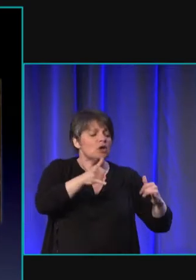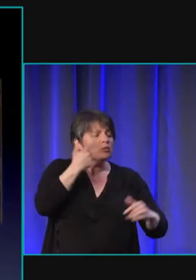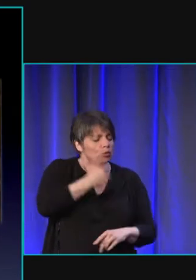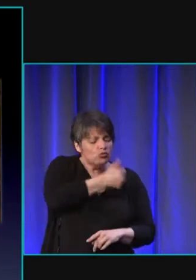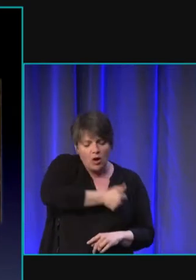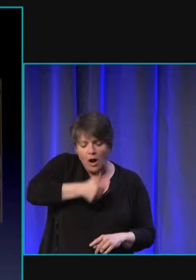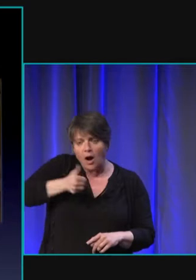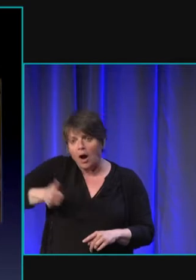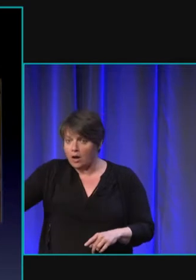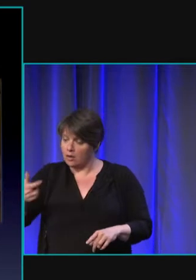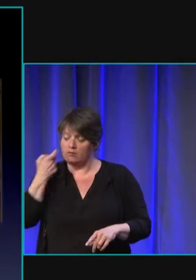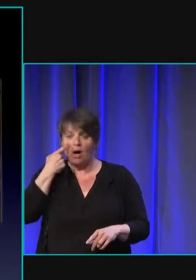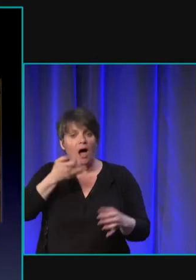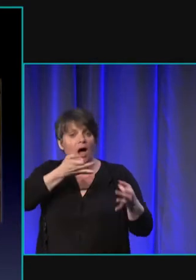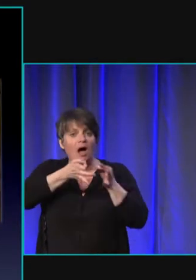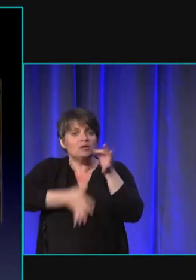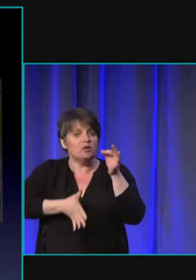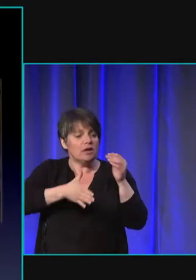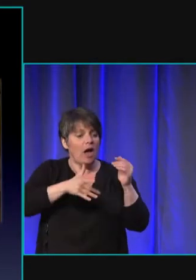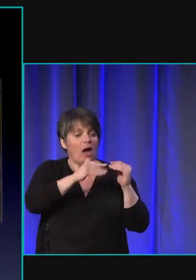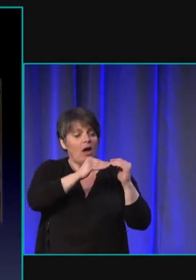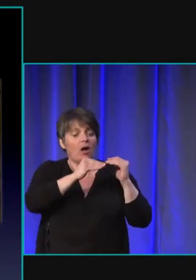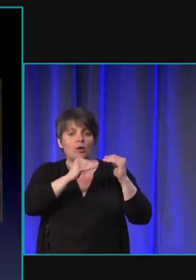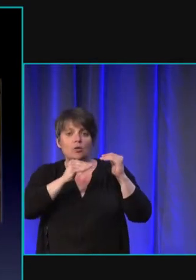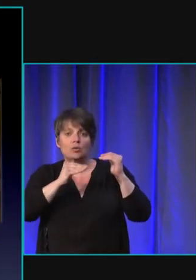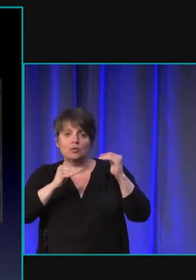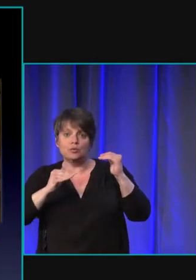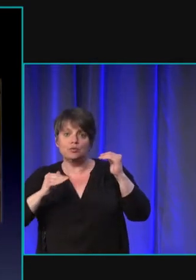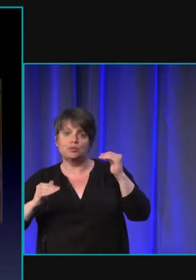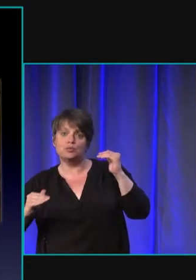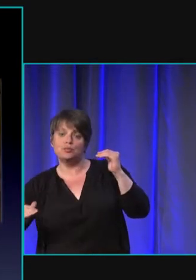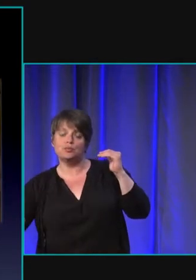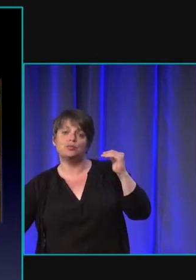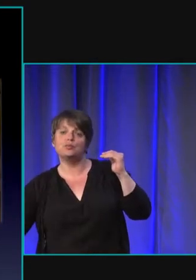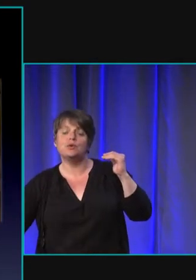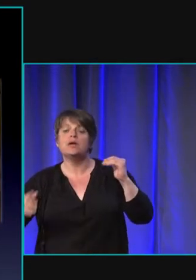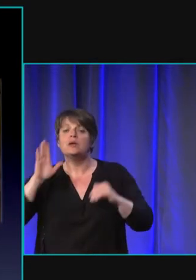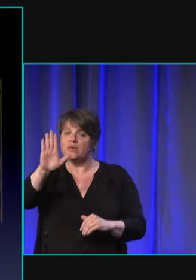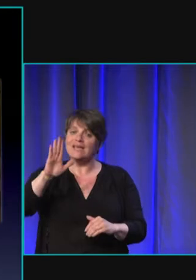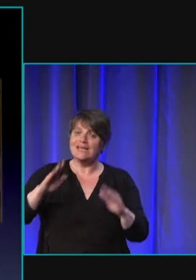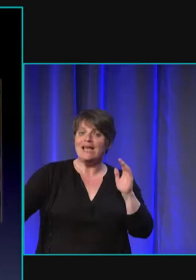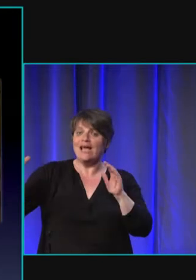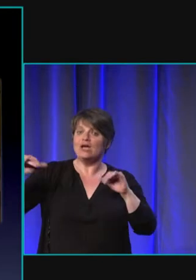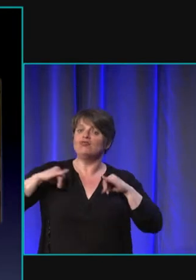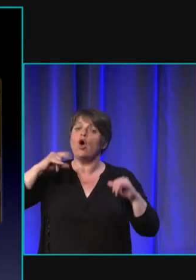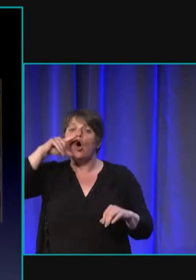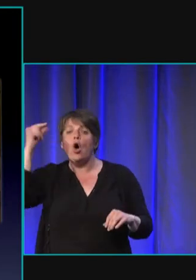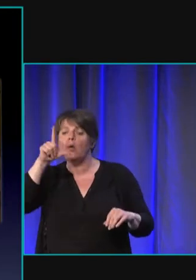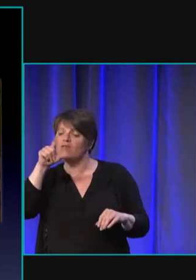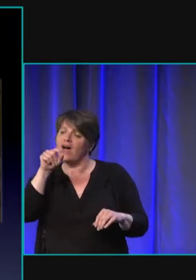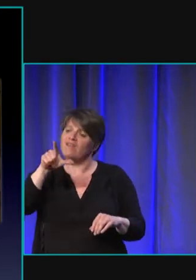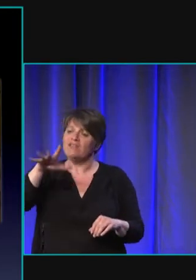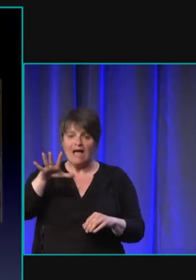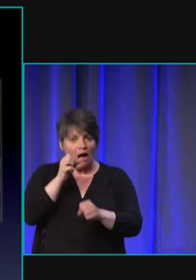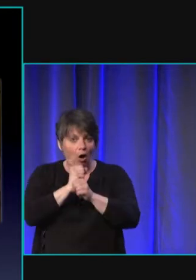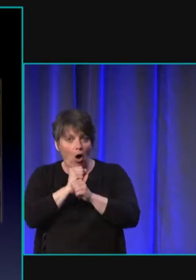une fois, les résultats vous montrent qu'on a une baisse considérable de la puissance chez les jeunes hommes de 20-25 ans. Là, on